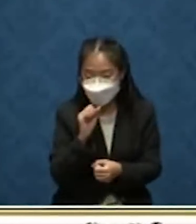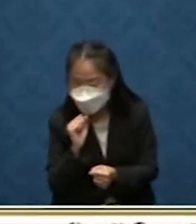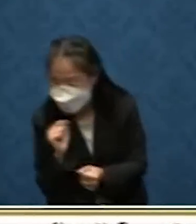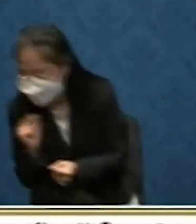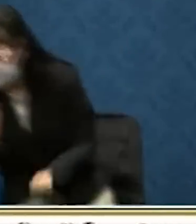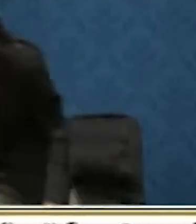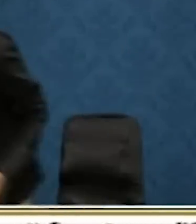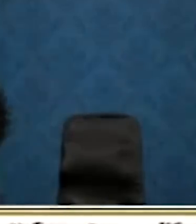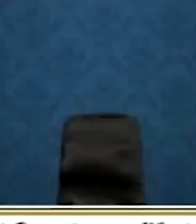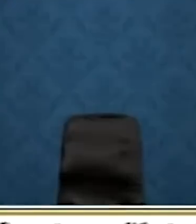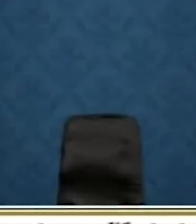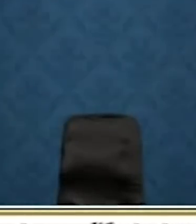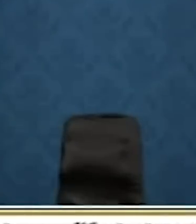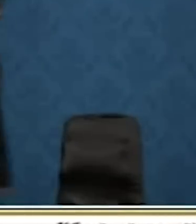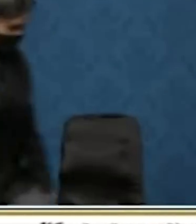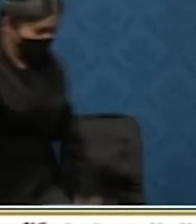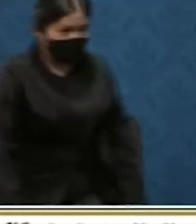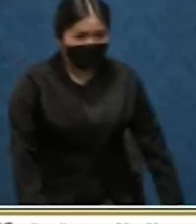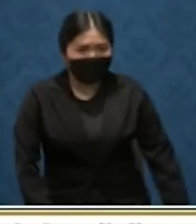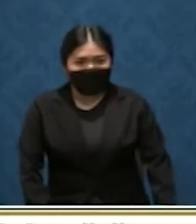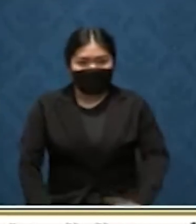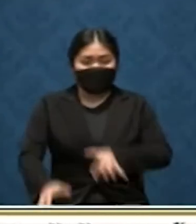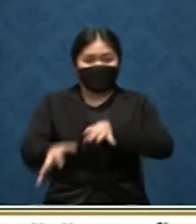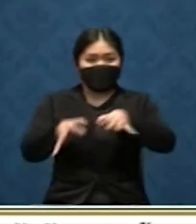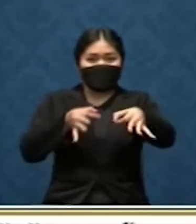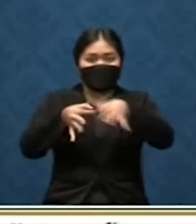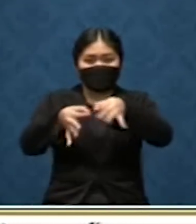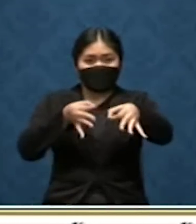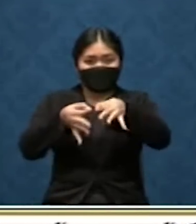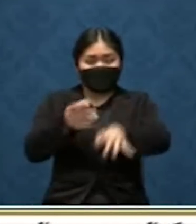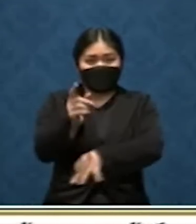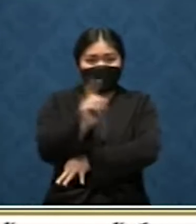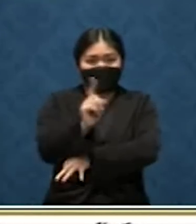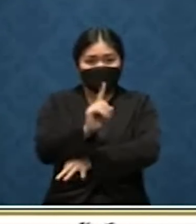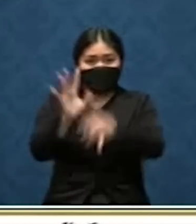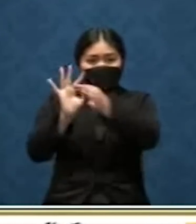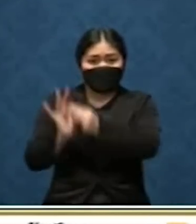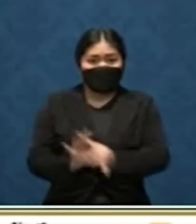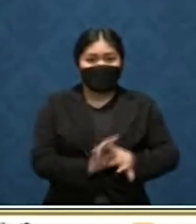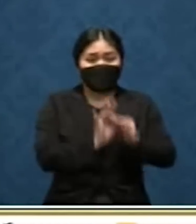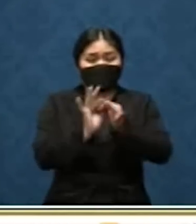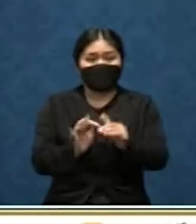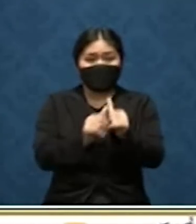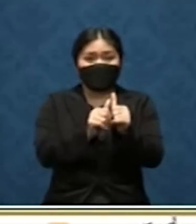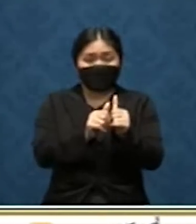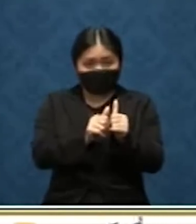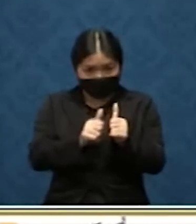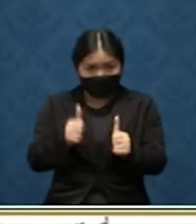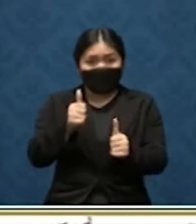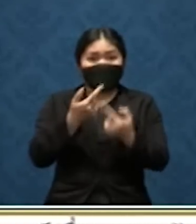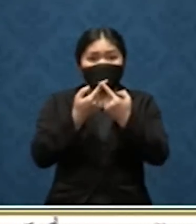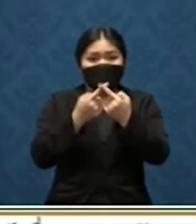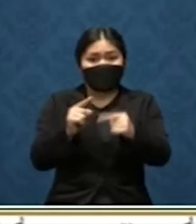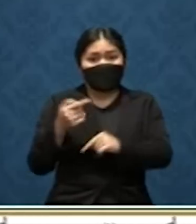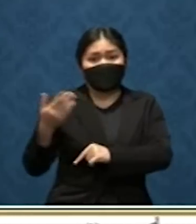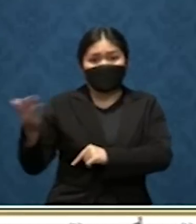ว่คนืออธิบายโยงกัได้นะครับ,แต่ว่าท่รั